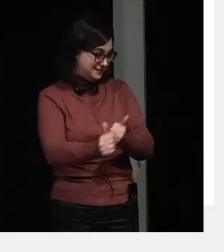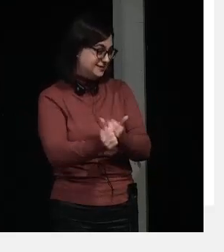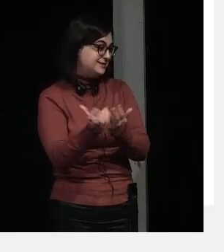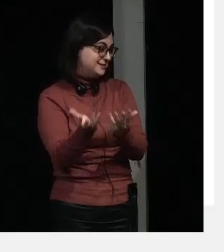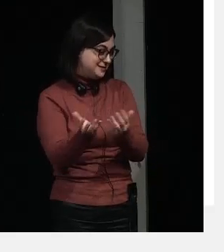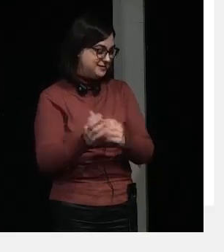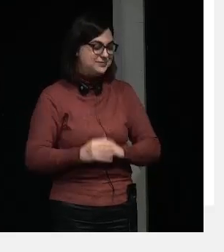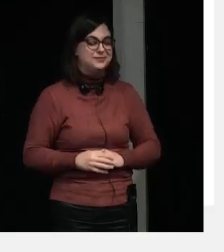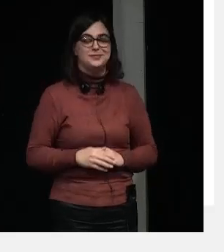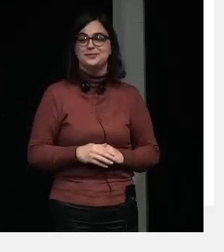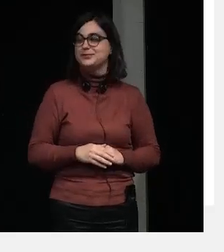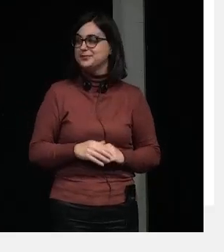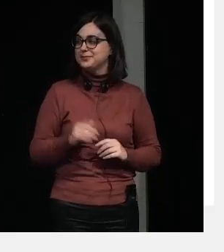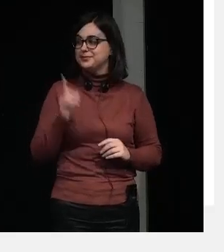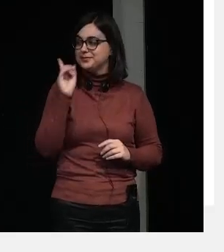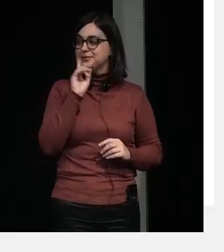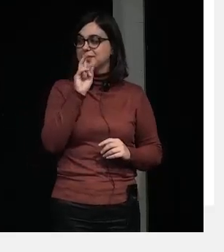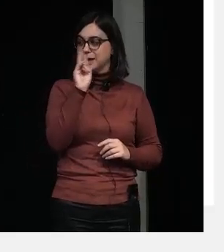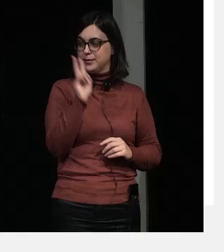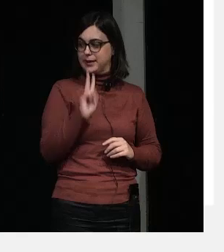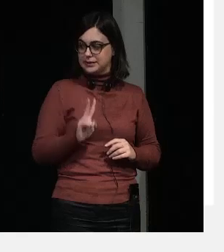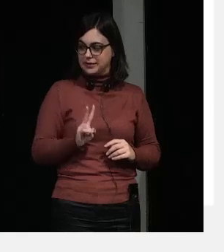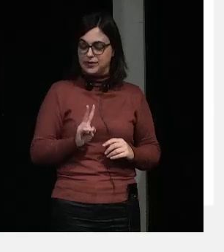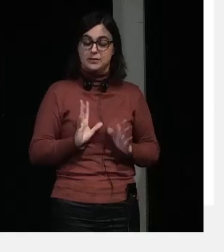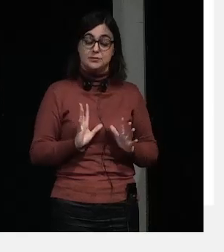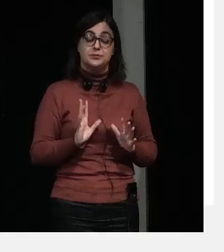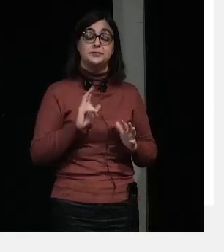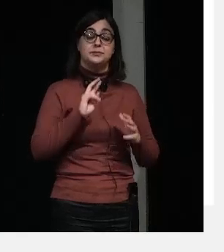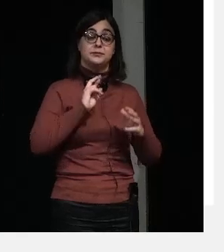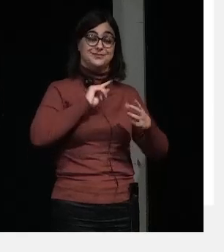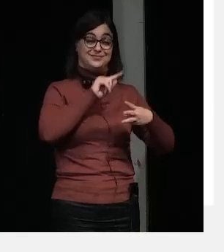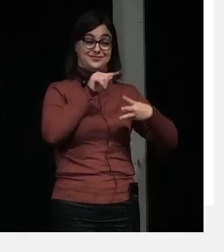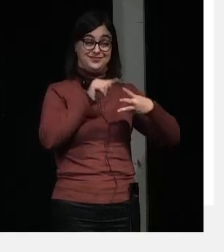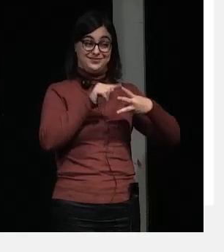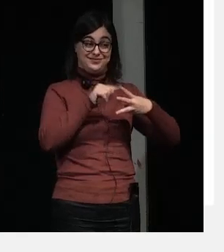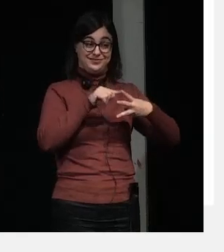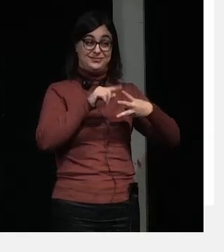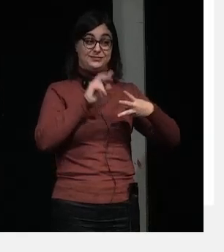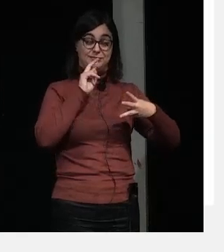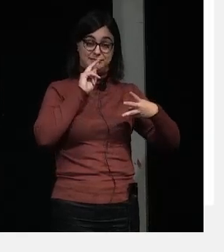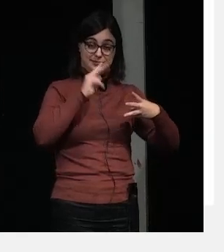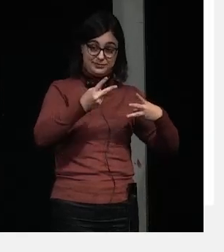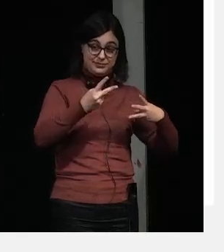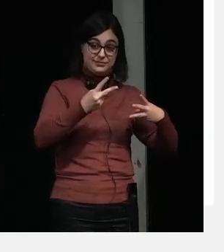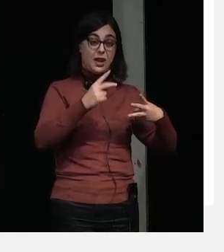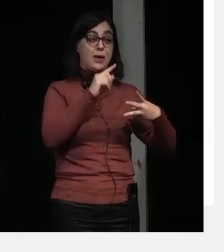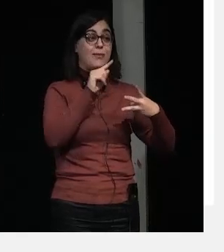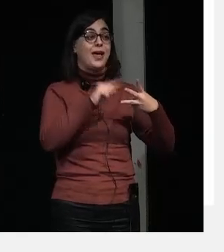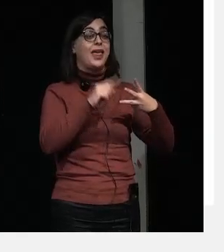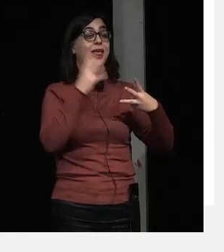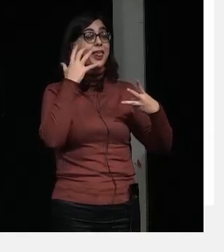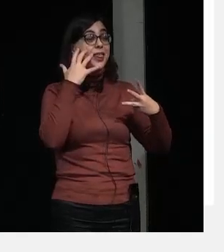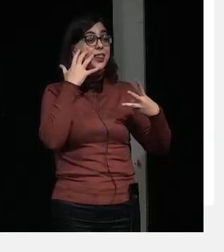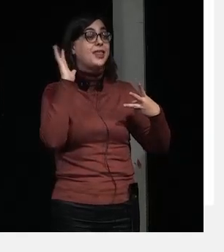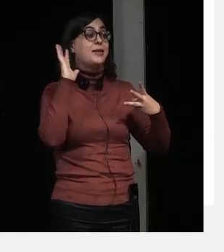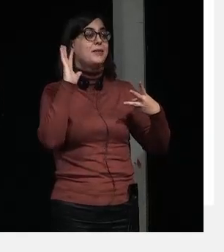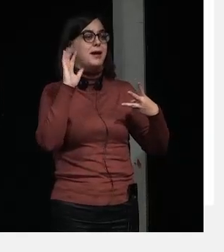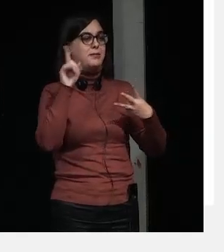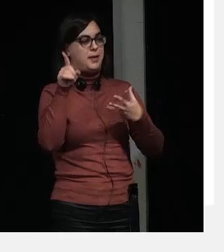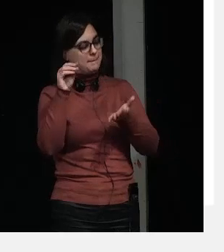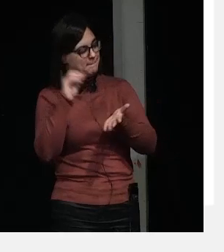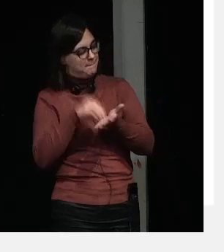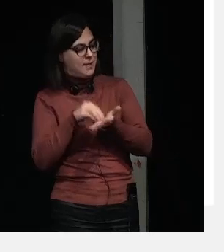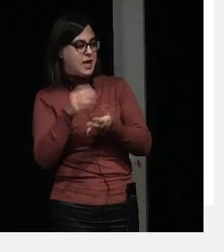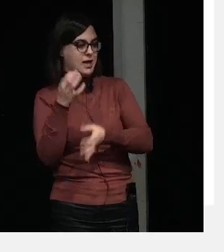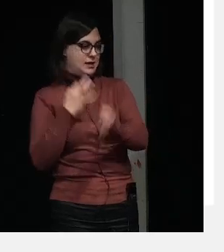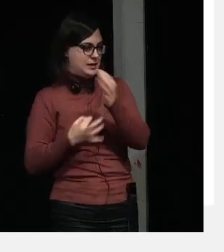Νομίζω ότι θα απαντήσω πρώτα στο πρώτο σκέλος και αν δεν θυμάμαι καλά το δεύτερο σκέλος, να μου την ξανακάνετε την